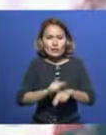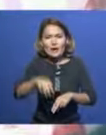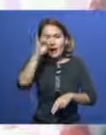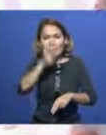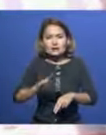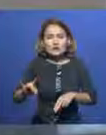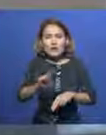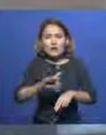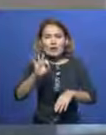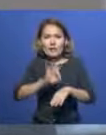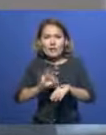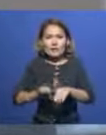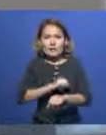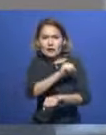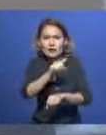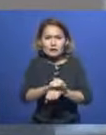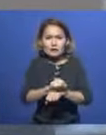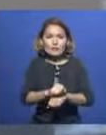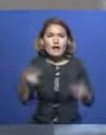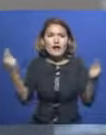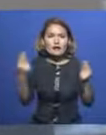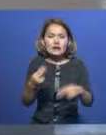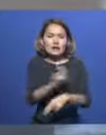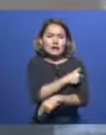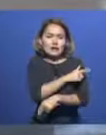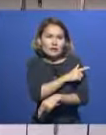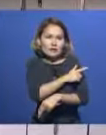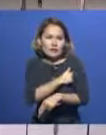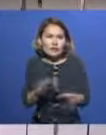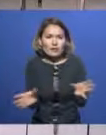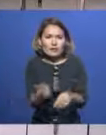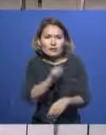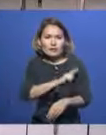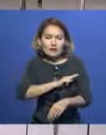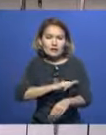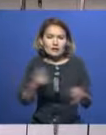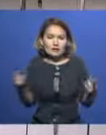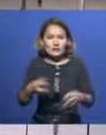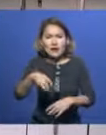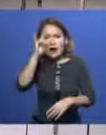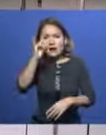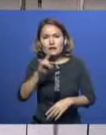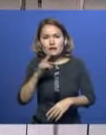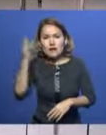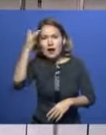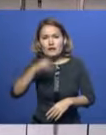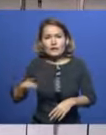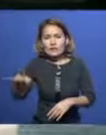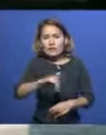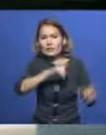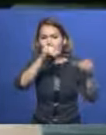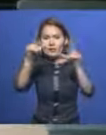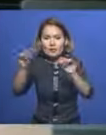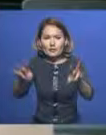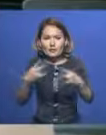таралуына тосқауыл қою үшін шекарашылар мен кеденшілер және дәрігерлер күш біріктірді. Ал ең дұрысы қазақстандықтардың Африка елдеріне